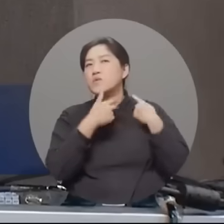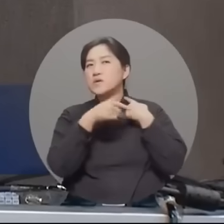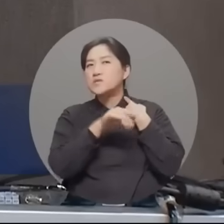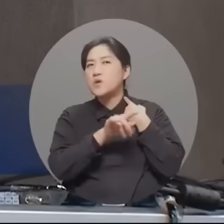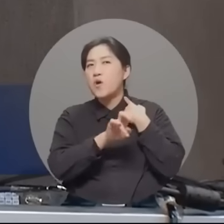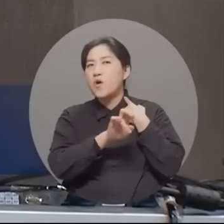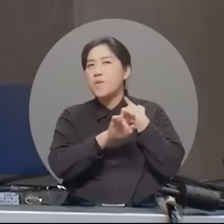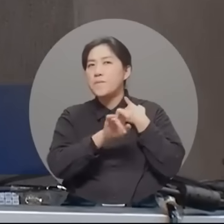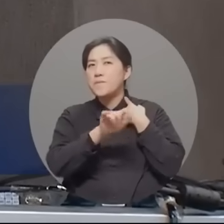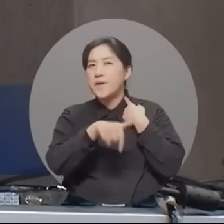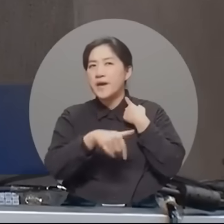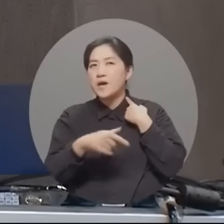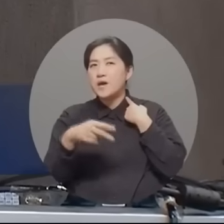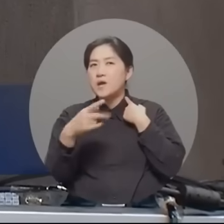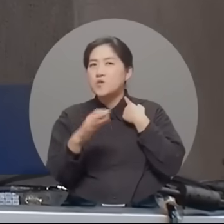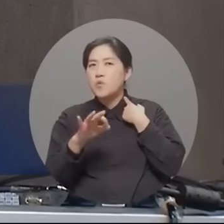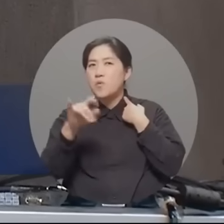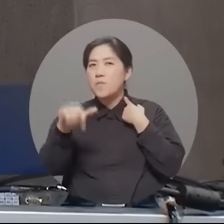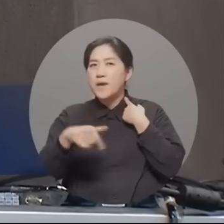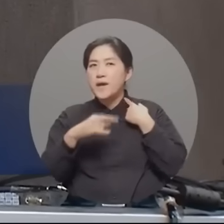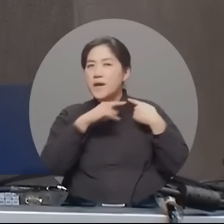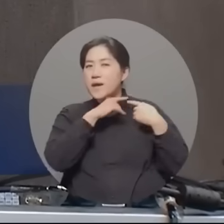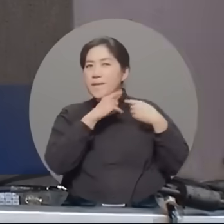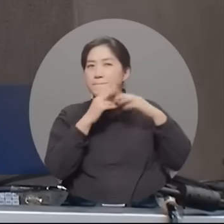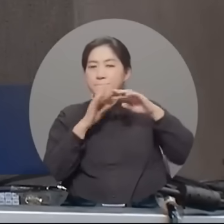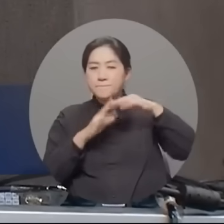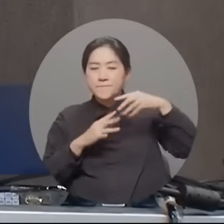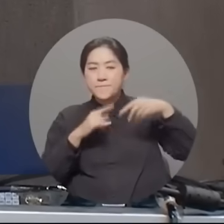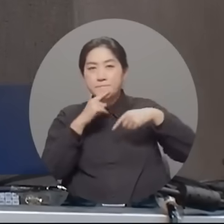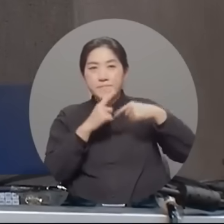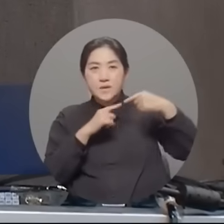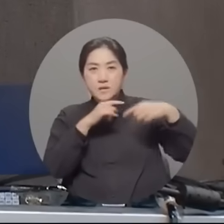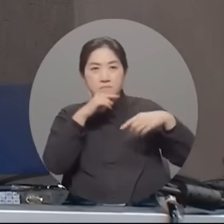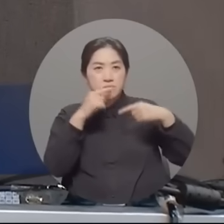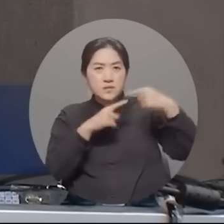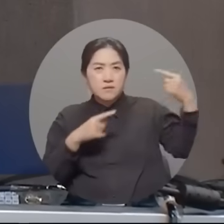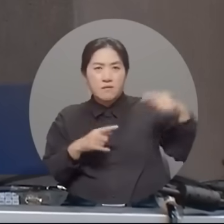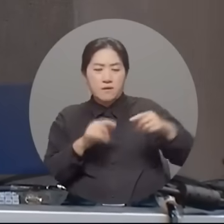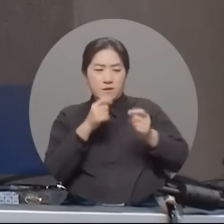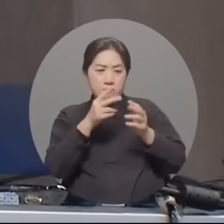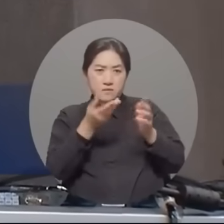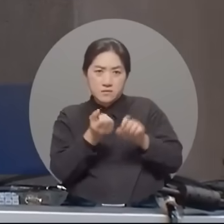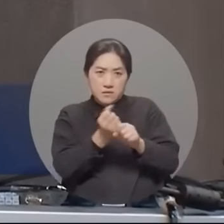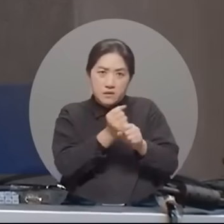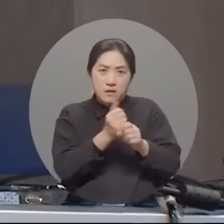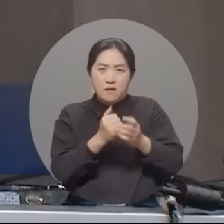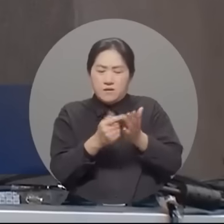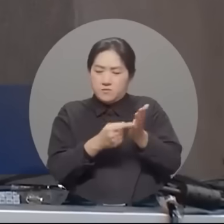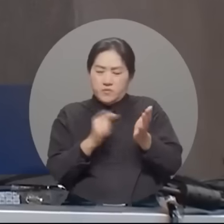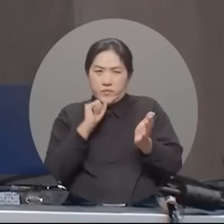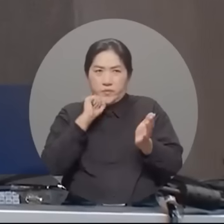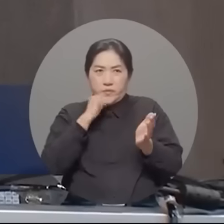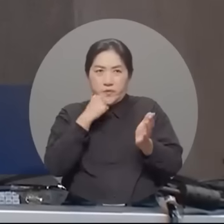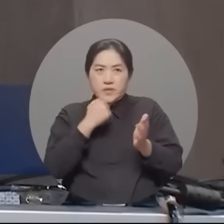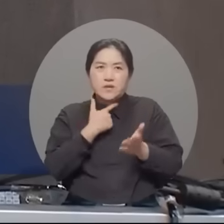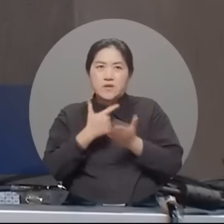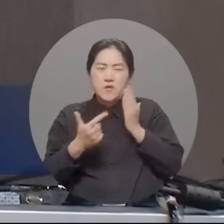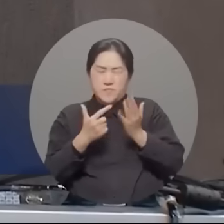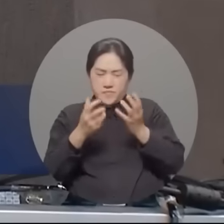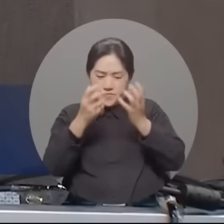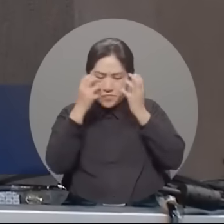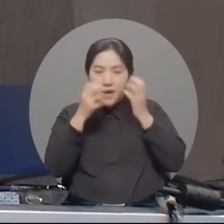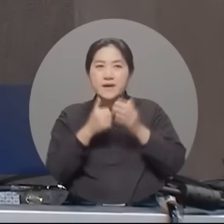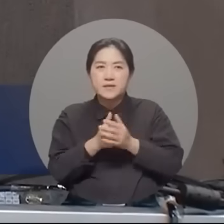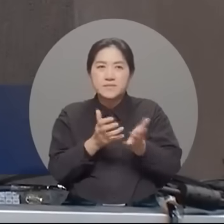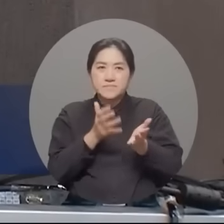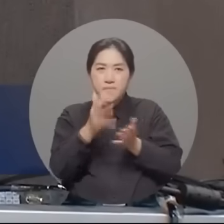동맥의 그 혈관 재건 수는 난이도가 높은 수술입니다 경험많은 혈관과 의사의 수술이 꼭 필요한